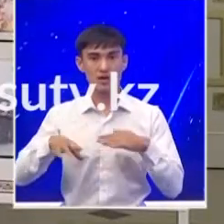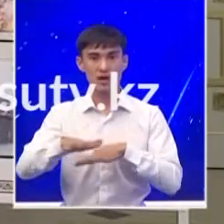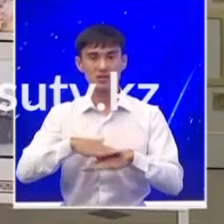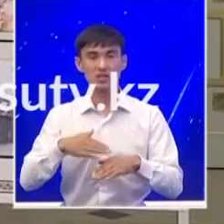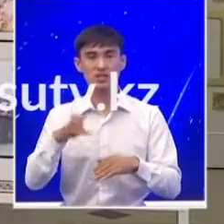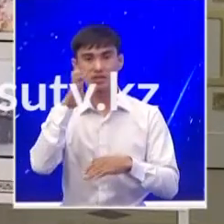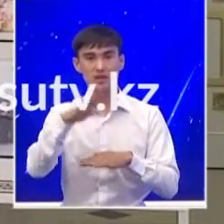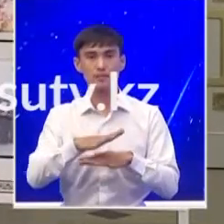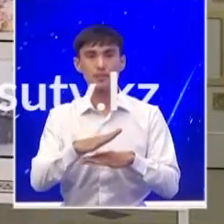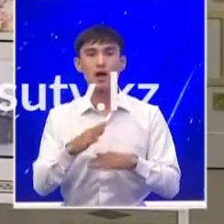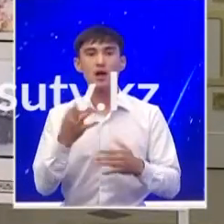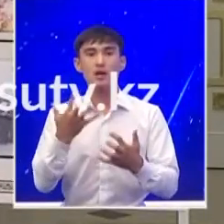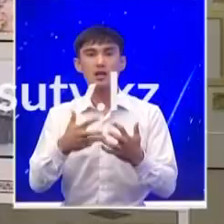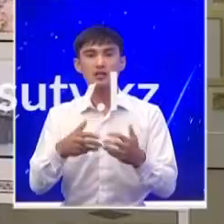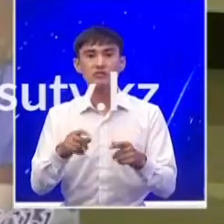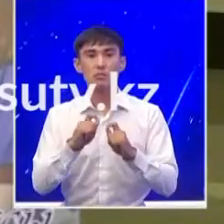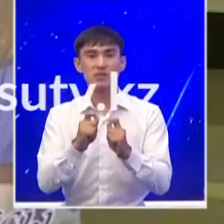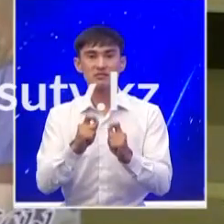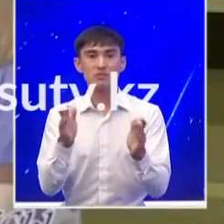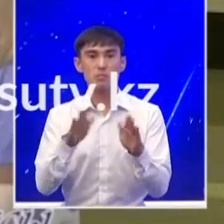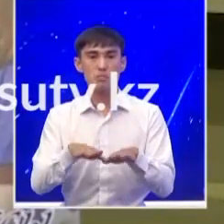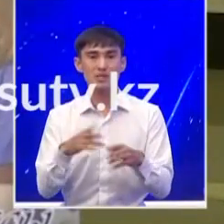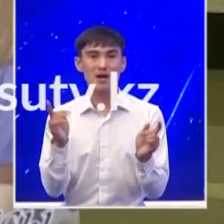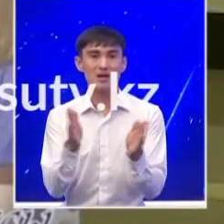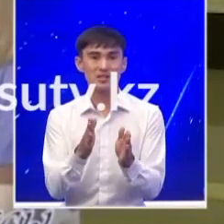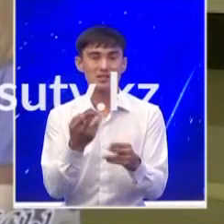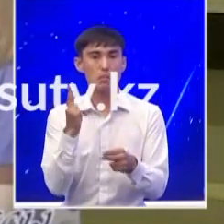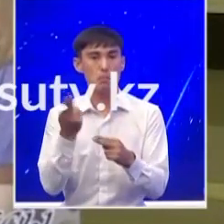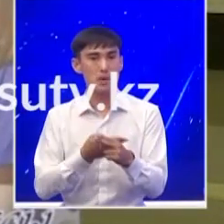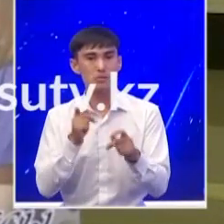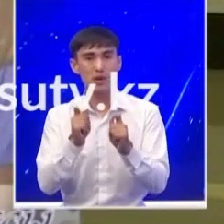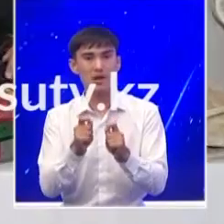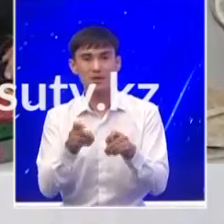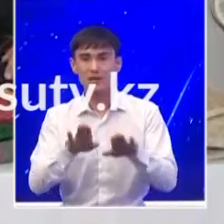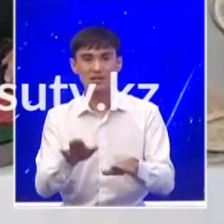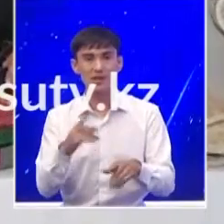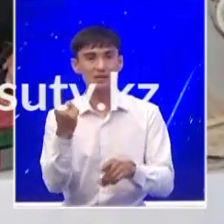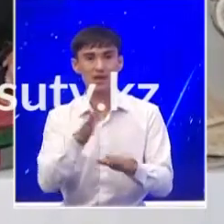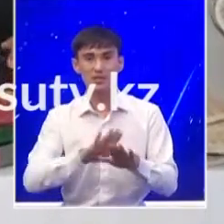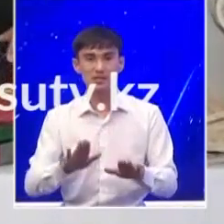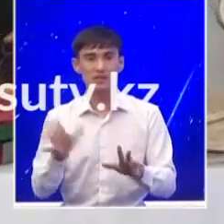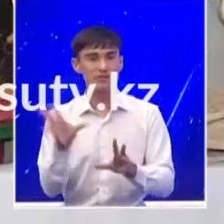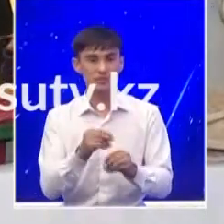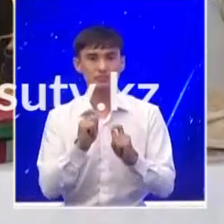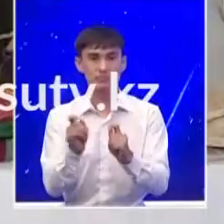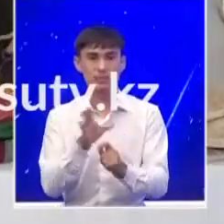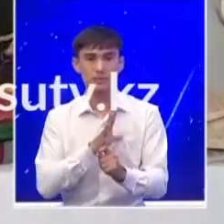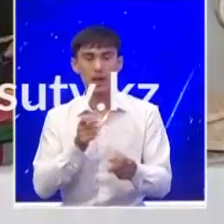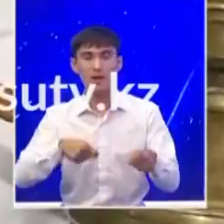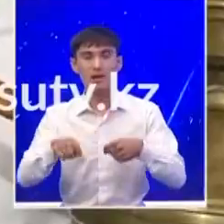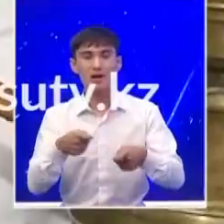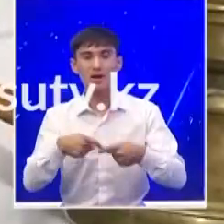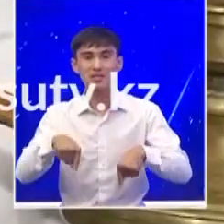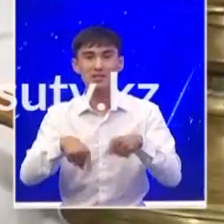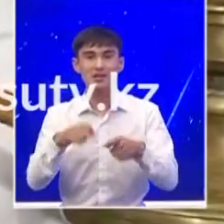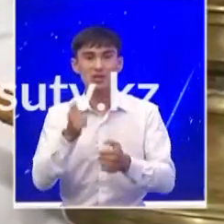Несмотря на то, что количество призовых мест ограничено, без подарка не осталась ни одна семья, поскольку, как отметили организаторы